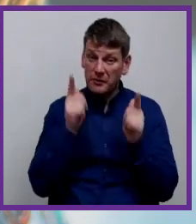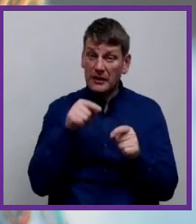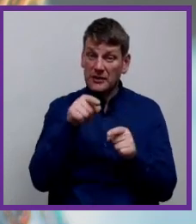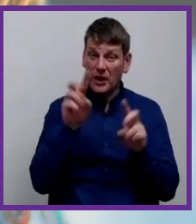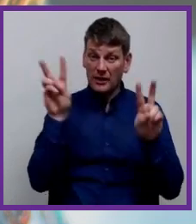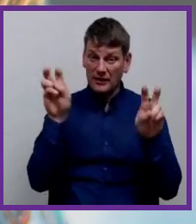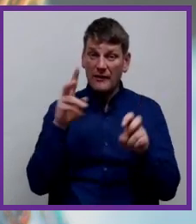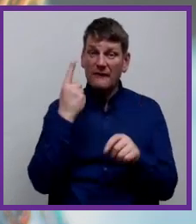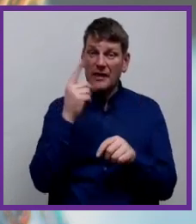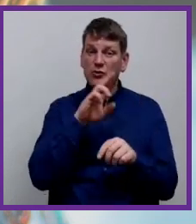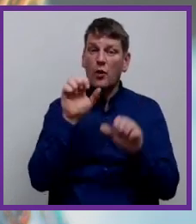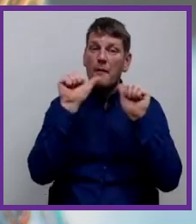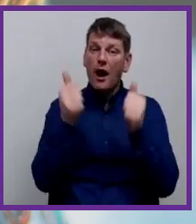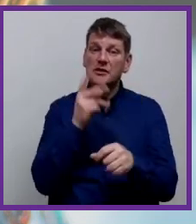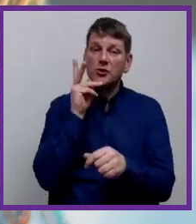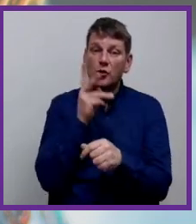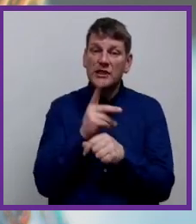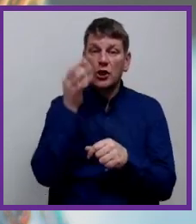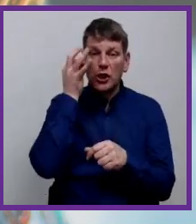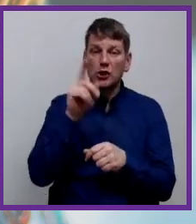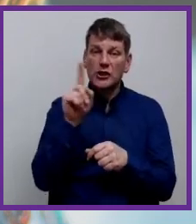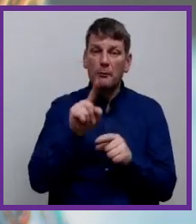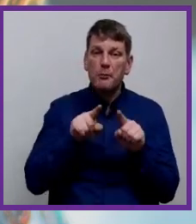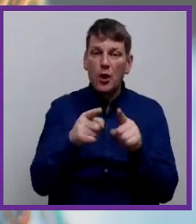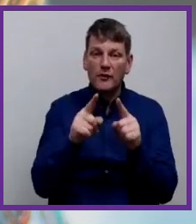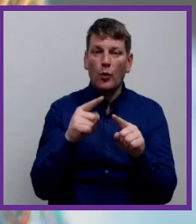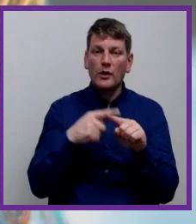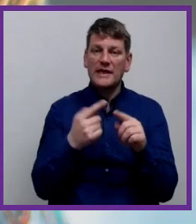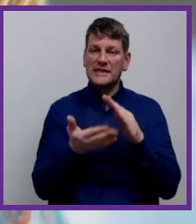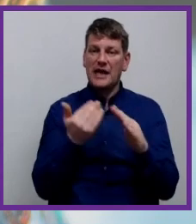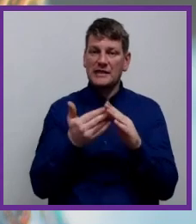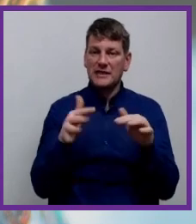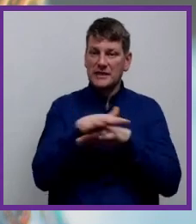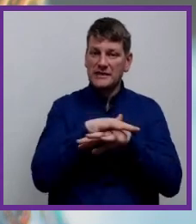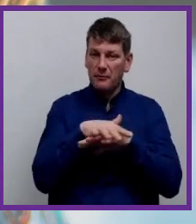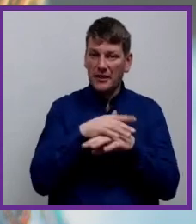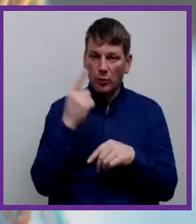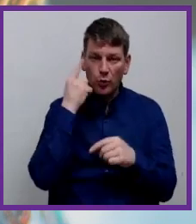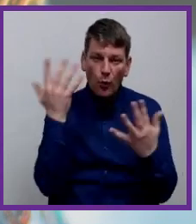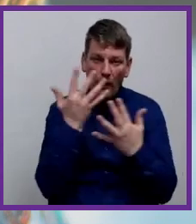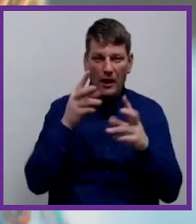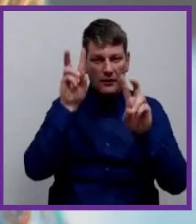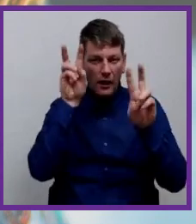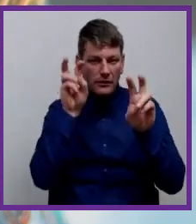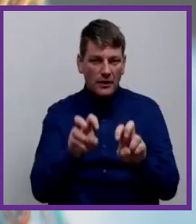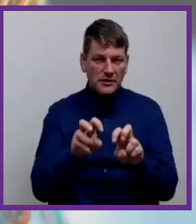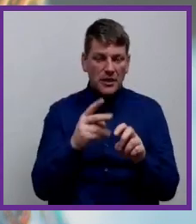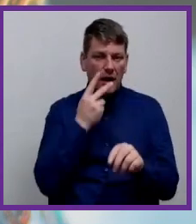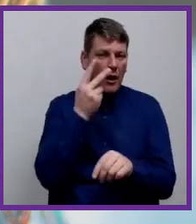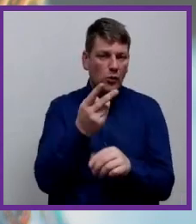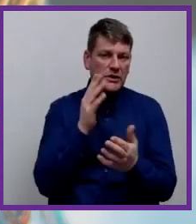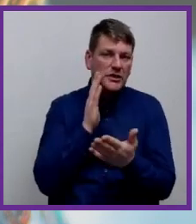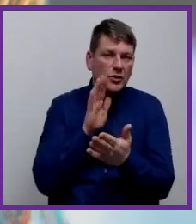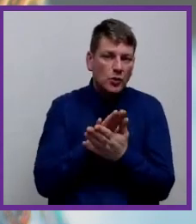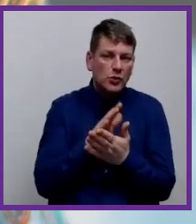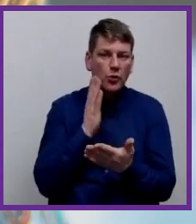ka viens no mākslas uzdevumiem tieši ir provocēt un izaicināt sabiedrību, domāt, analizēt, raudzīties uz